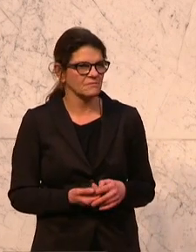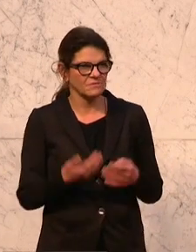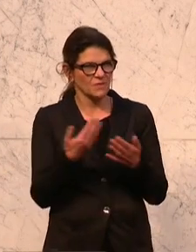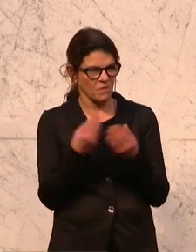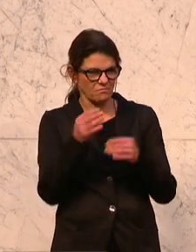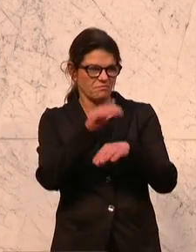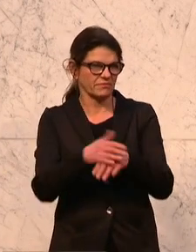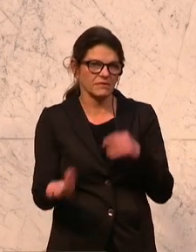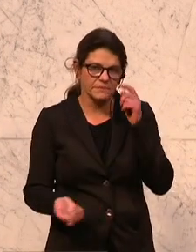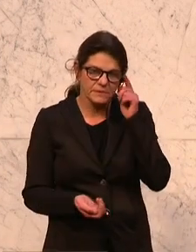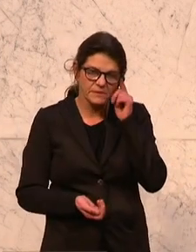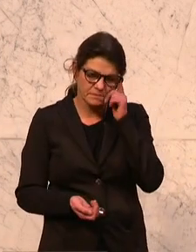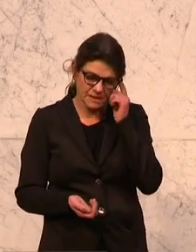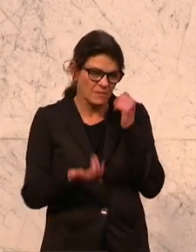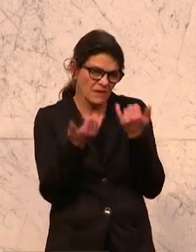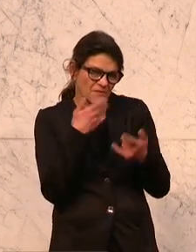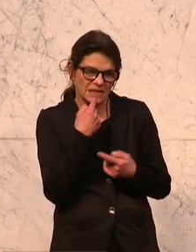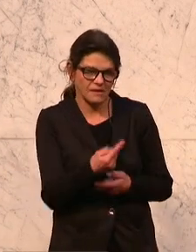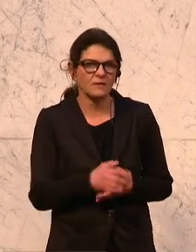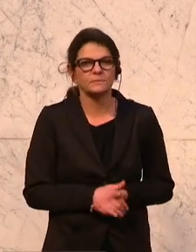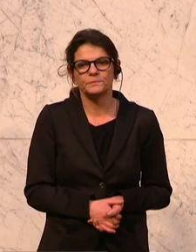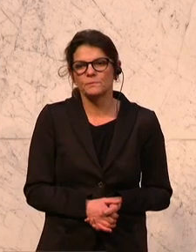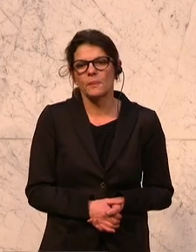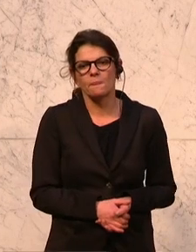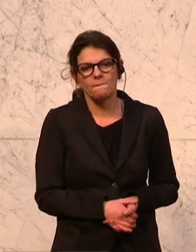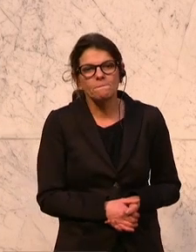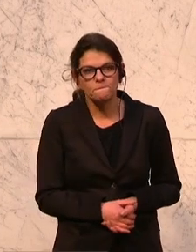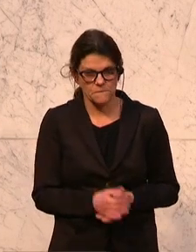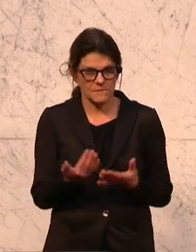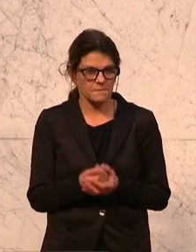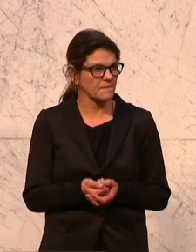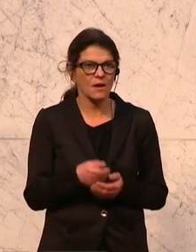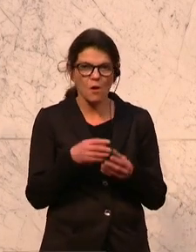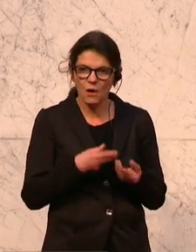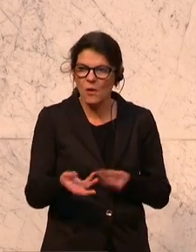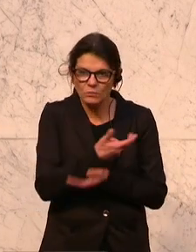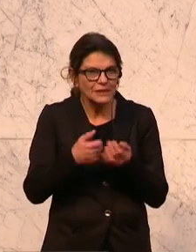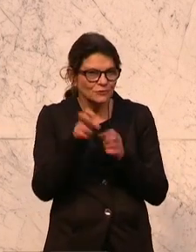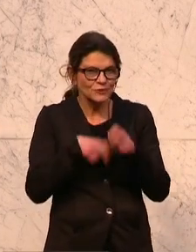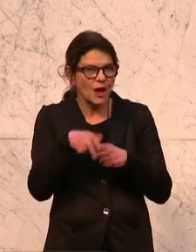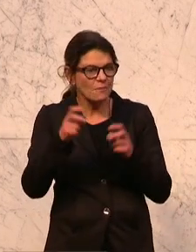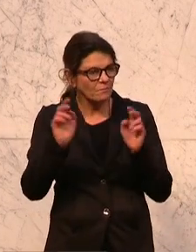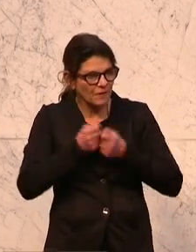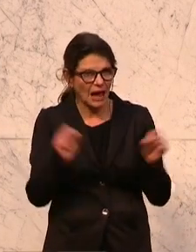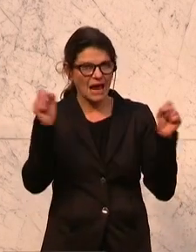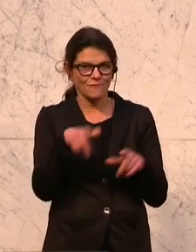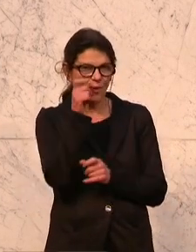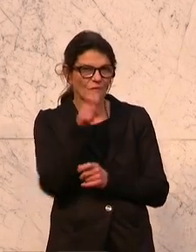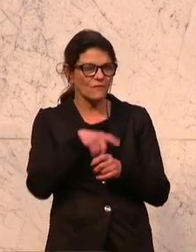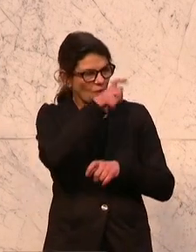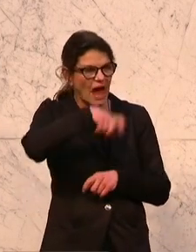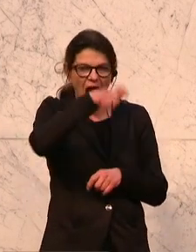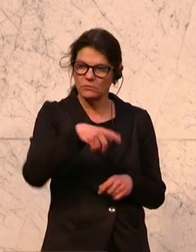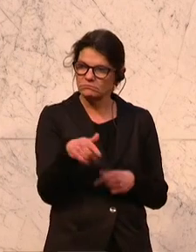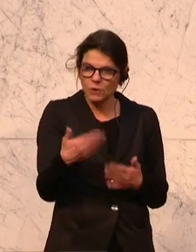Feststellungen oder wie auch immer man das bezeichnen mag. Die Photovoltaik, die Umsatzsteuerbefreiung Photovoltaik ist ja im Übrigen etwas, was wir,